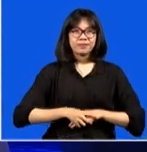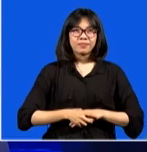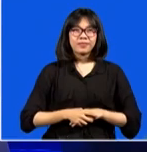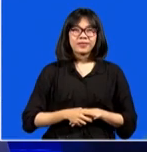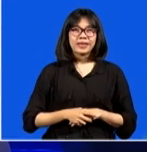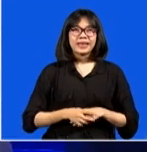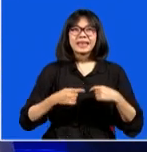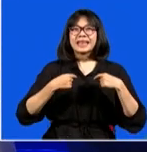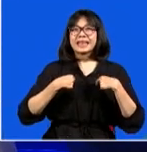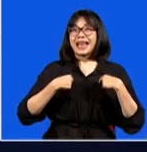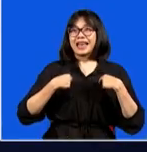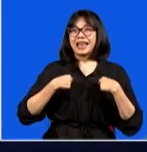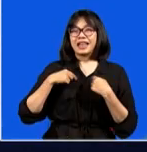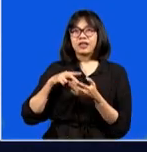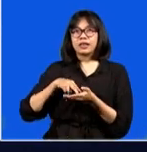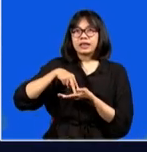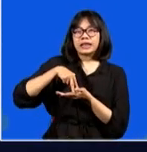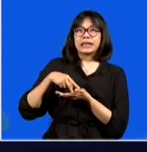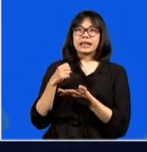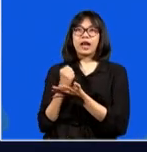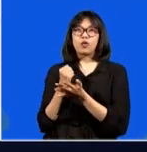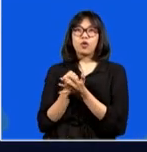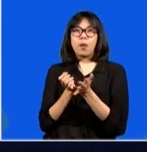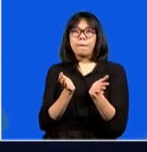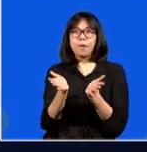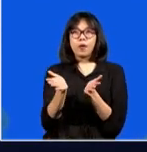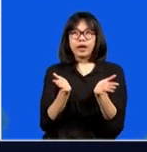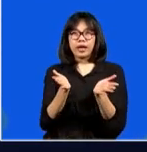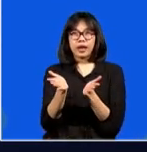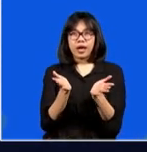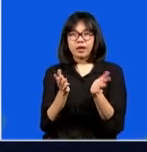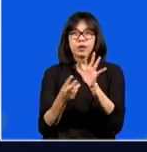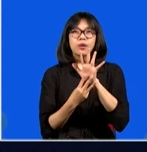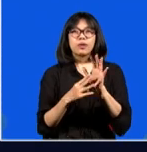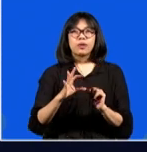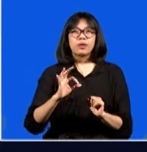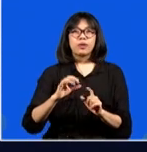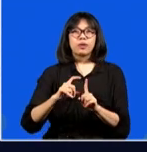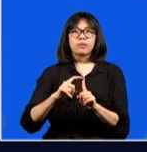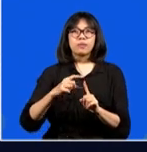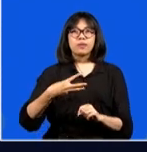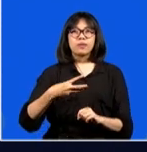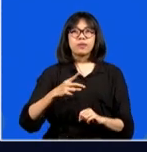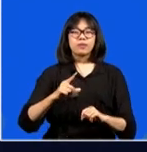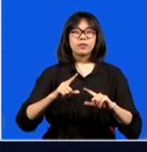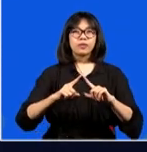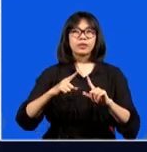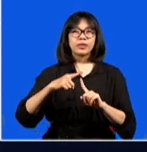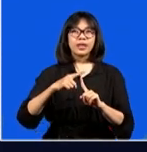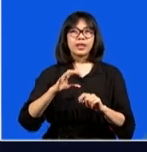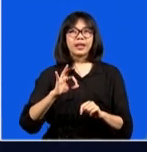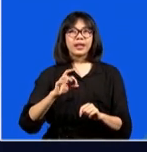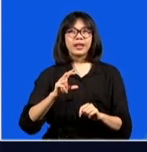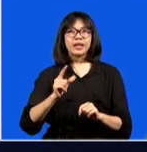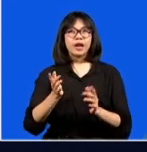saya disini sebagai moderator Suatu kehormatan buat saya mendapat tamu-tamu kehormatan seperti ini